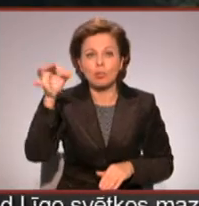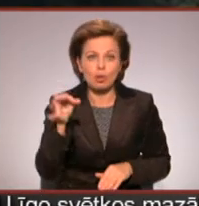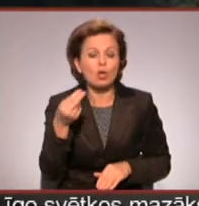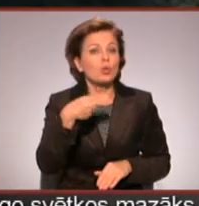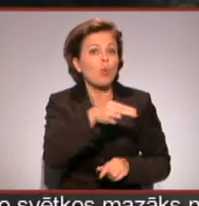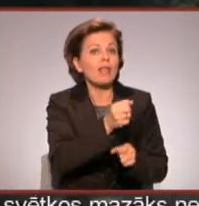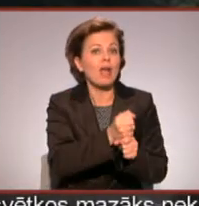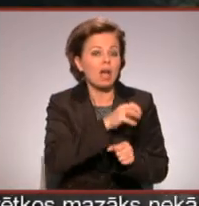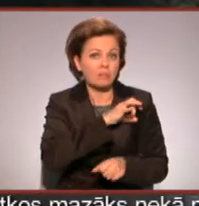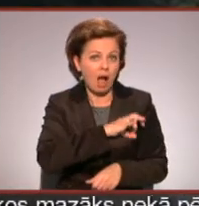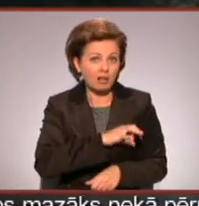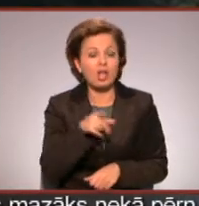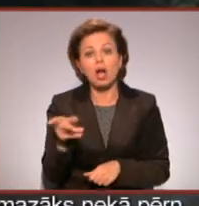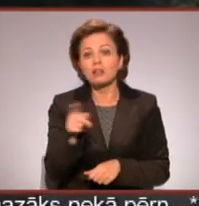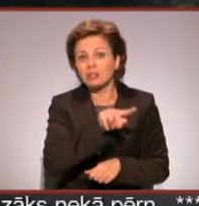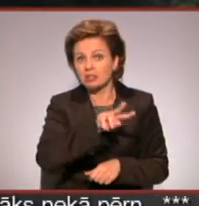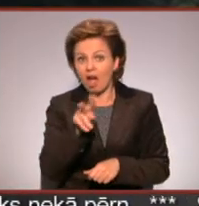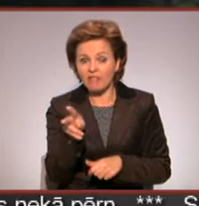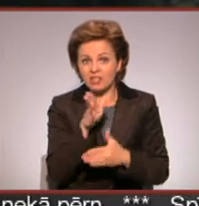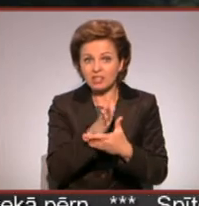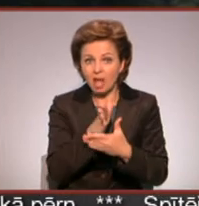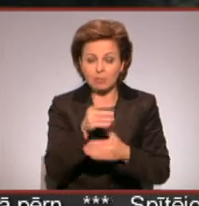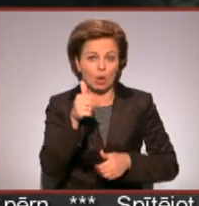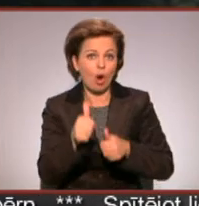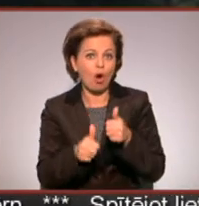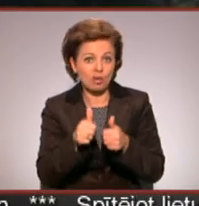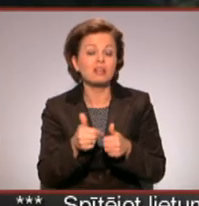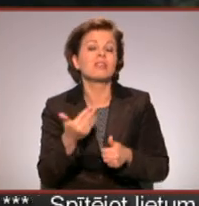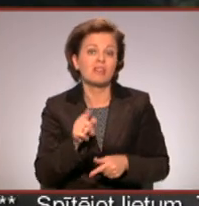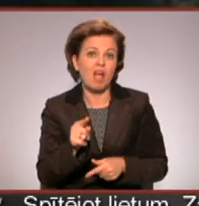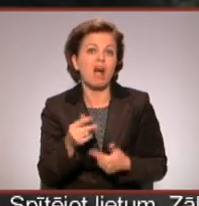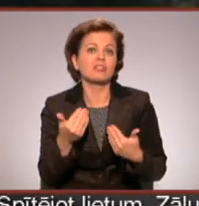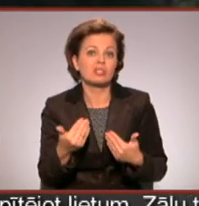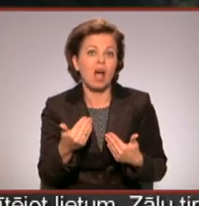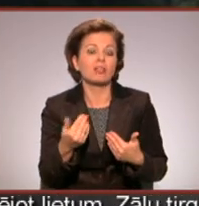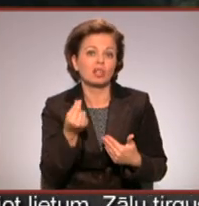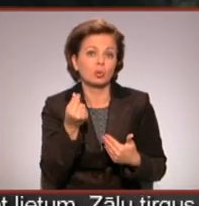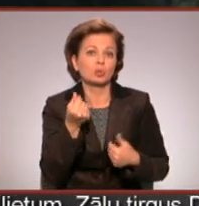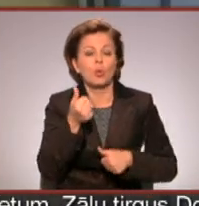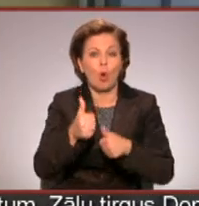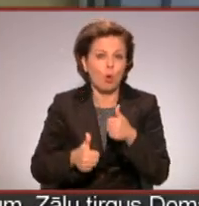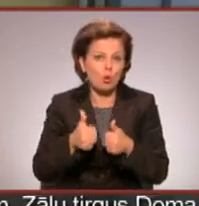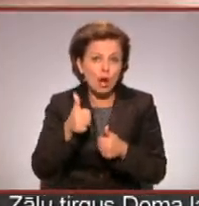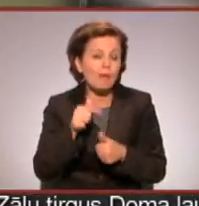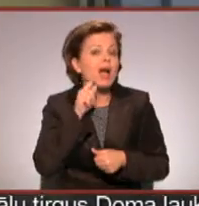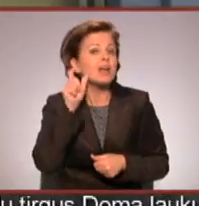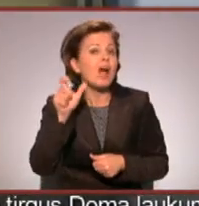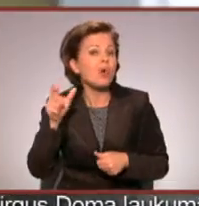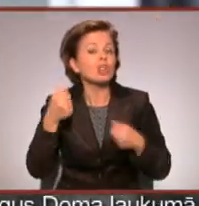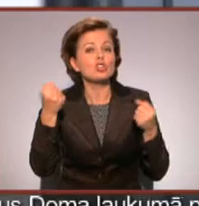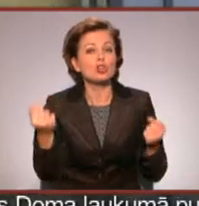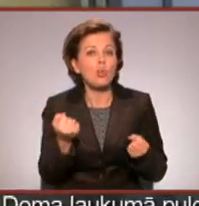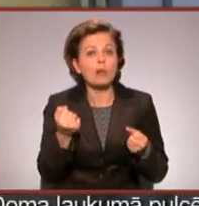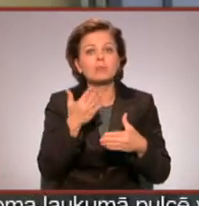darba algas. Jūs savā starpā konkurējat? Nu, šobrīd sanāk tā, ka jā, mēs nedaudz konkurējam. Jauniešu nodarbinātībā